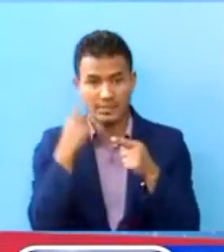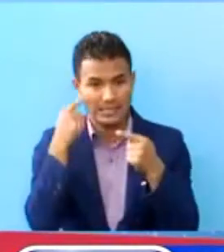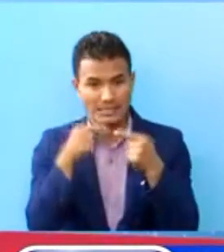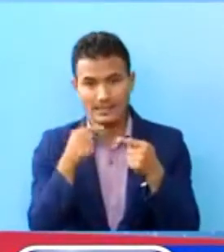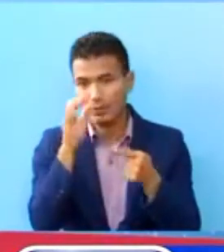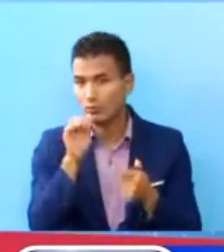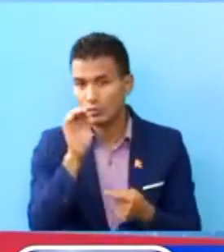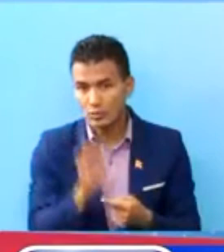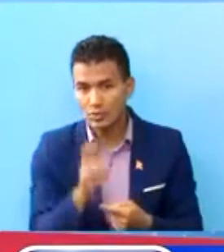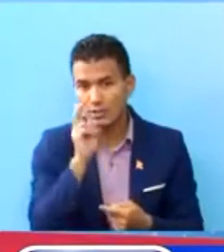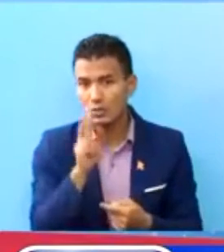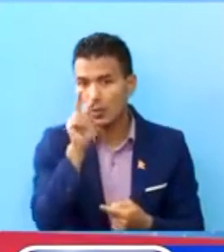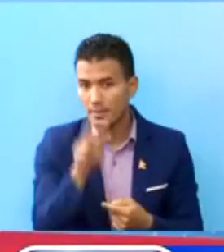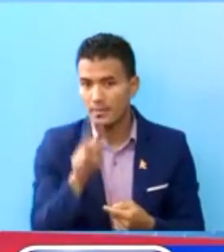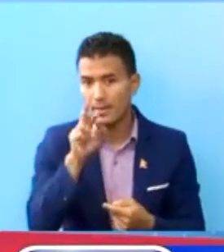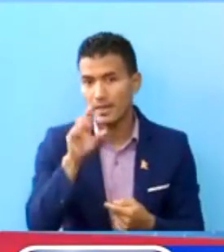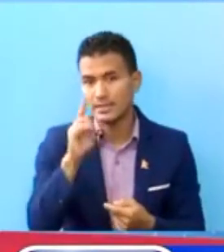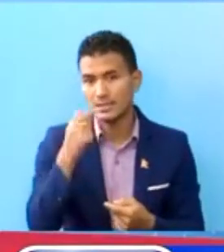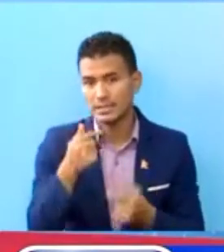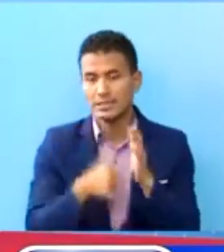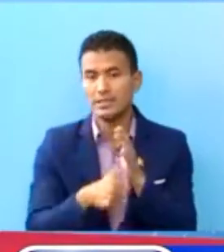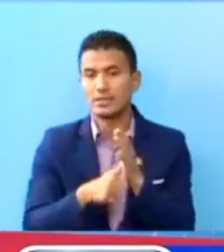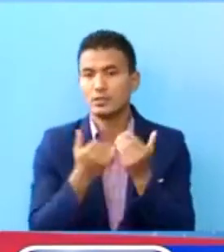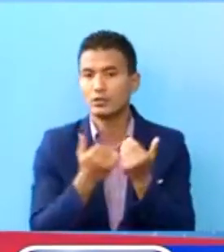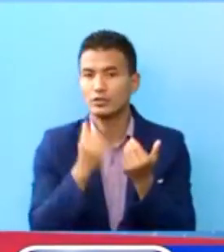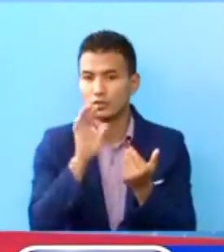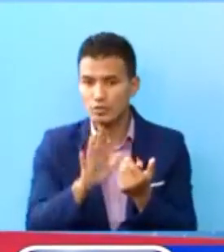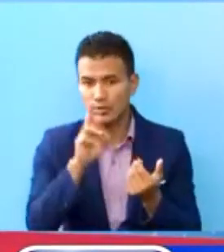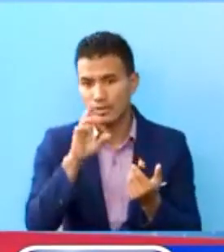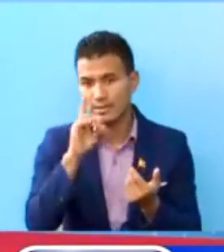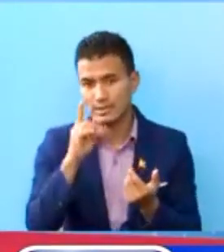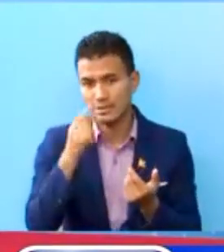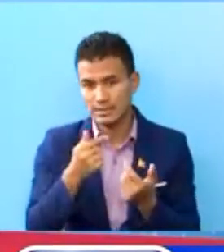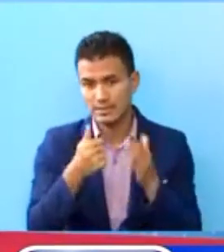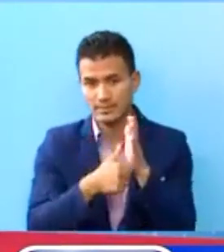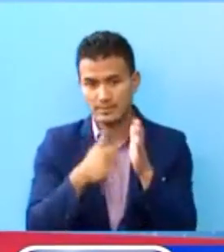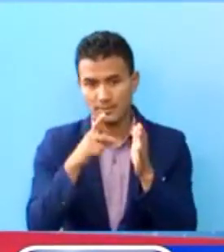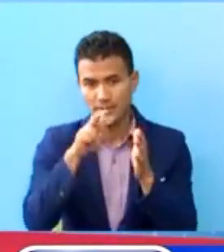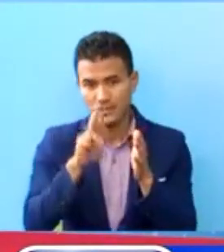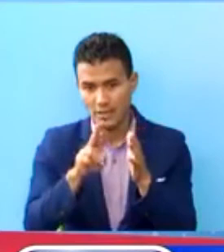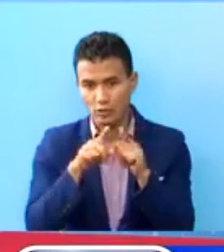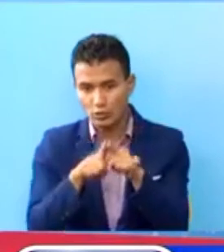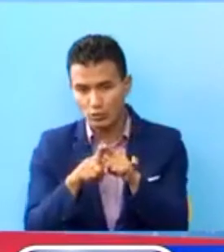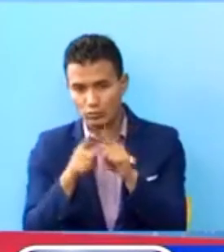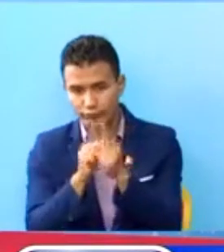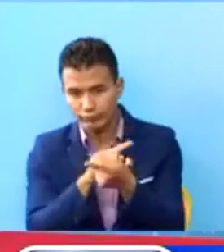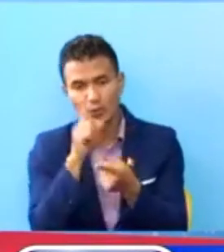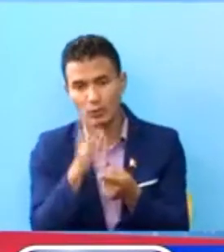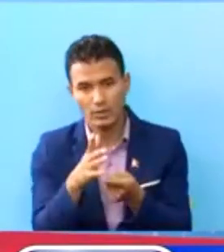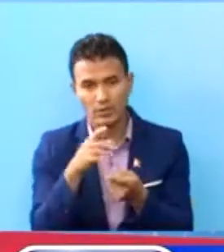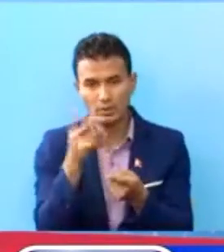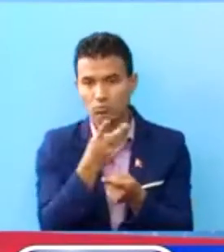देखाउन सक्छ। त्यस्तो अवस्थामा चाहिँ आरडिटी टेस्ट गरिन्छ। आरडिटी पिसिआरको रिप्लेसमेन्ट पनि होइन, पिसिआरको